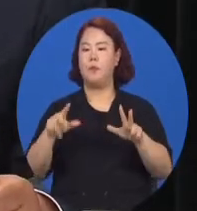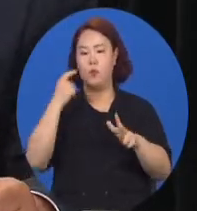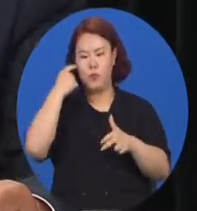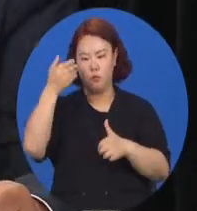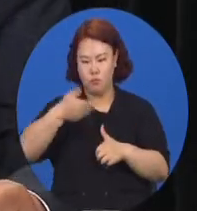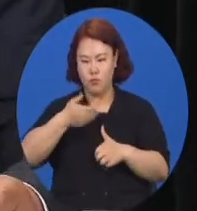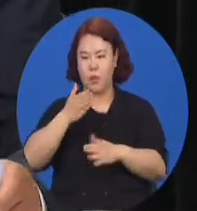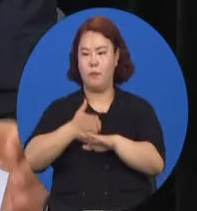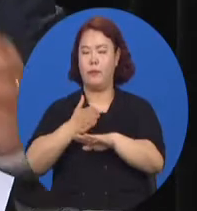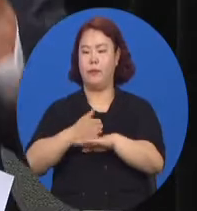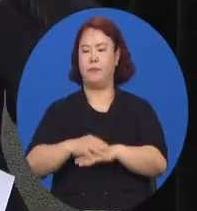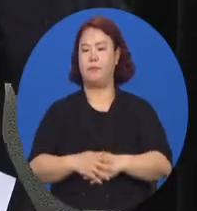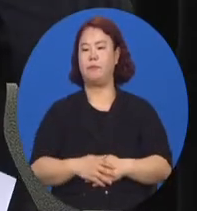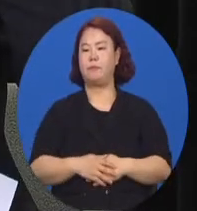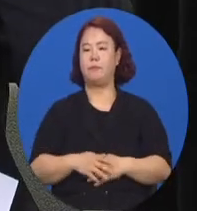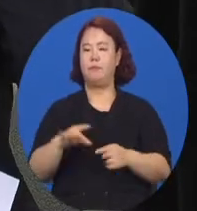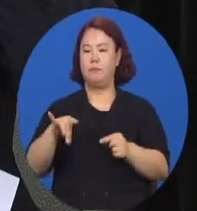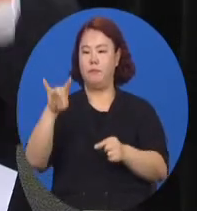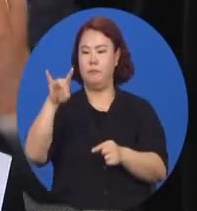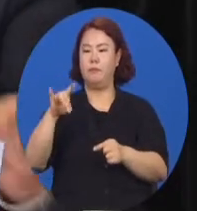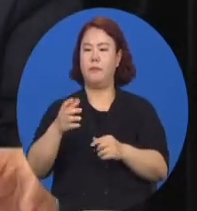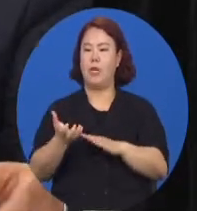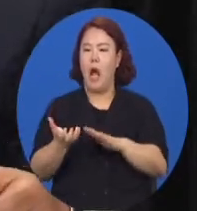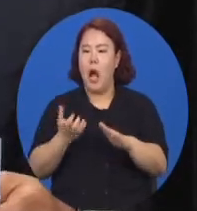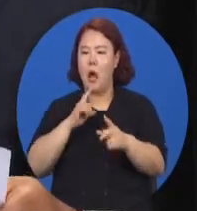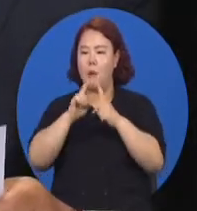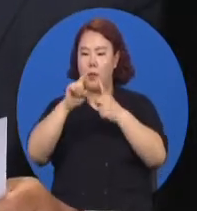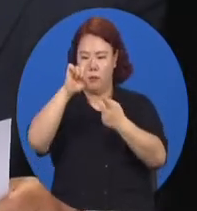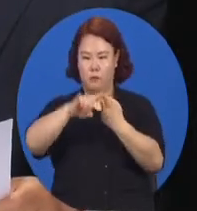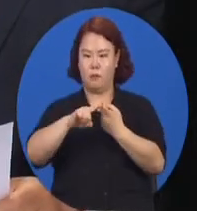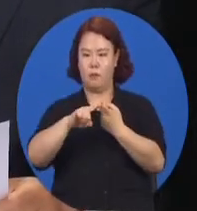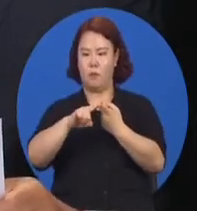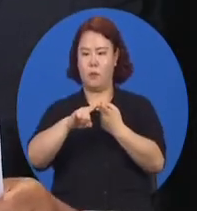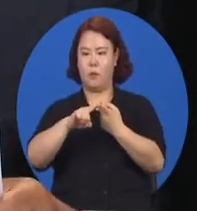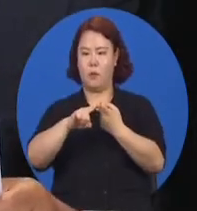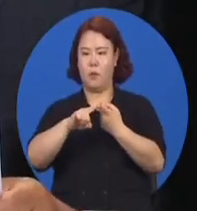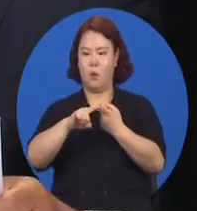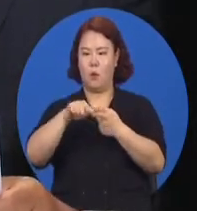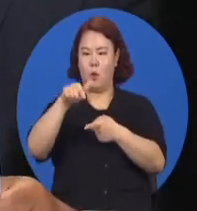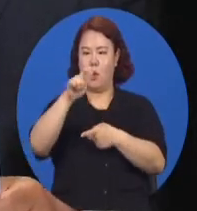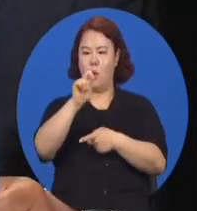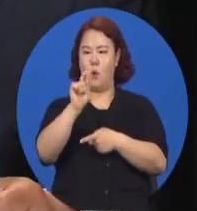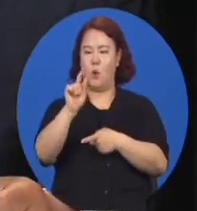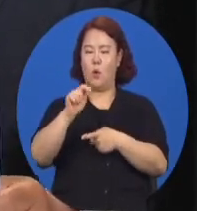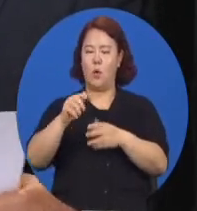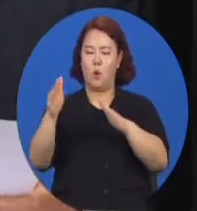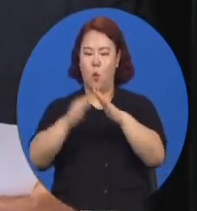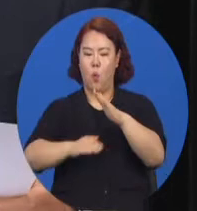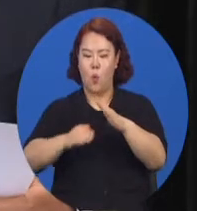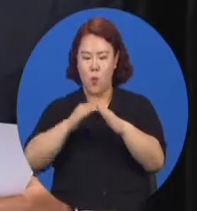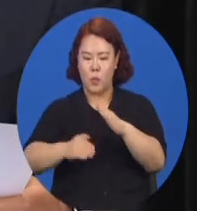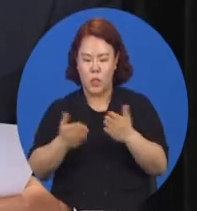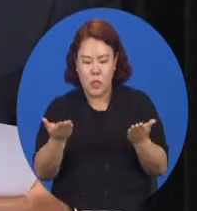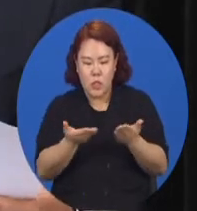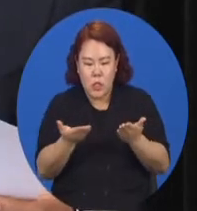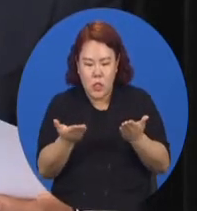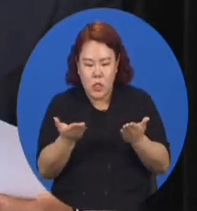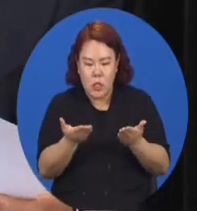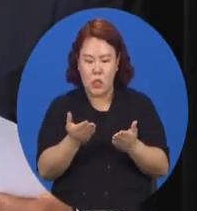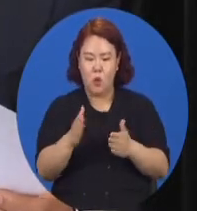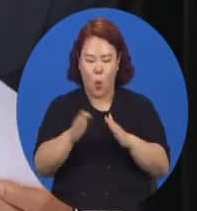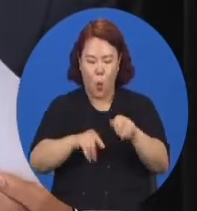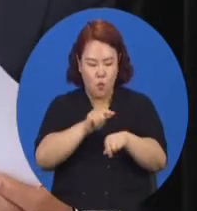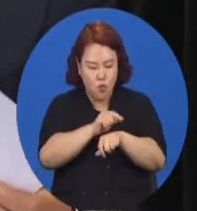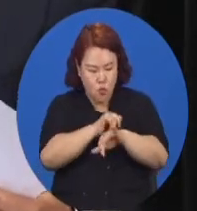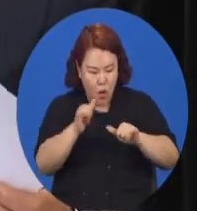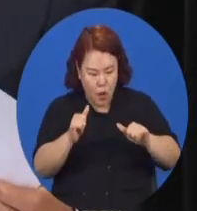고맙고요. 우선 제가 아까도 얘기했지만 관료주의의 30년, 40년을 갖춰서